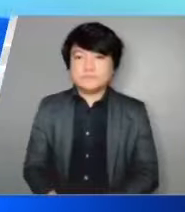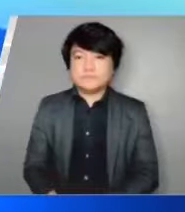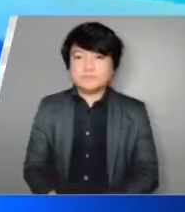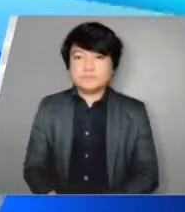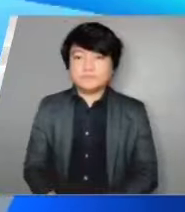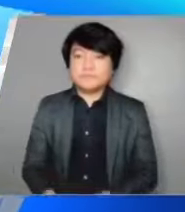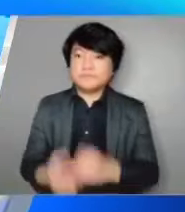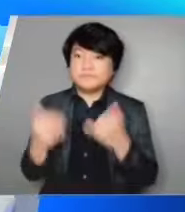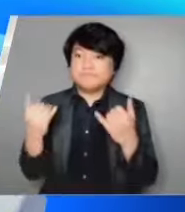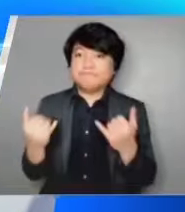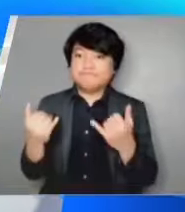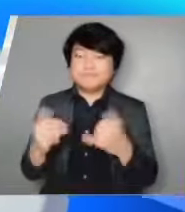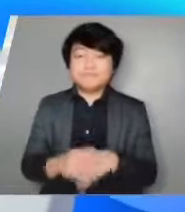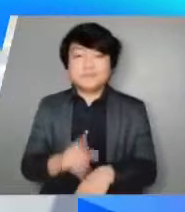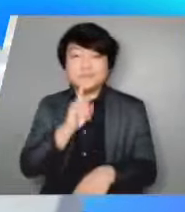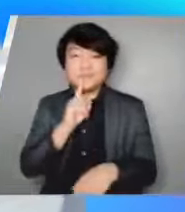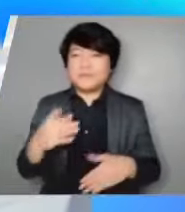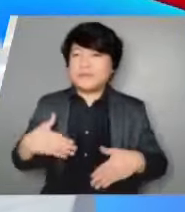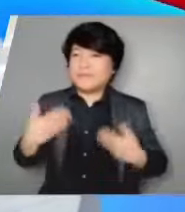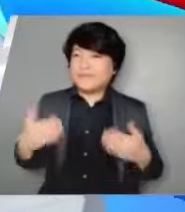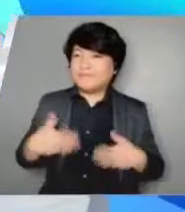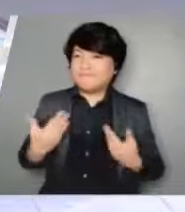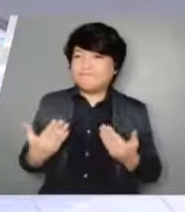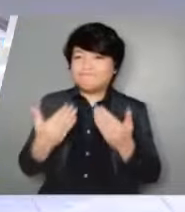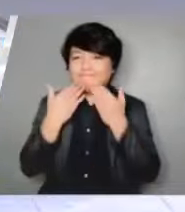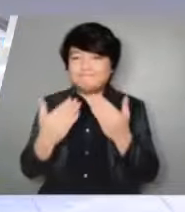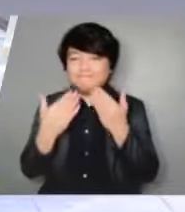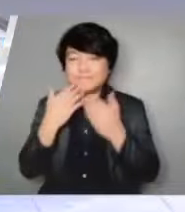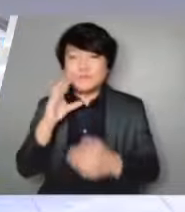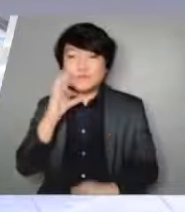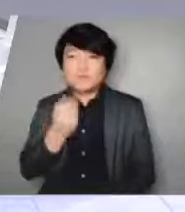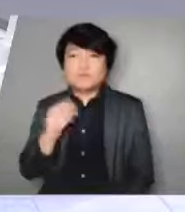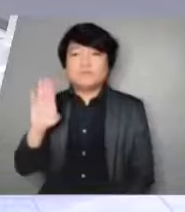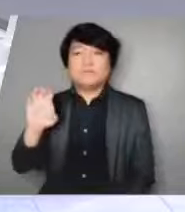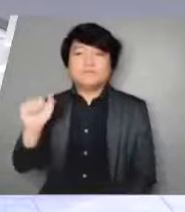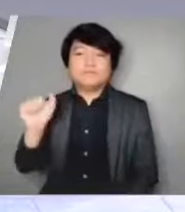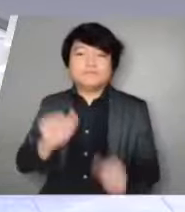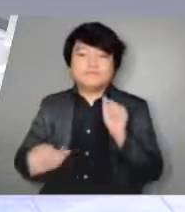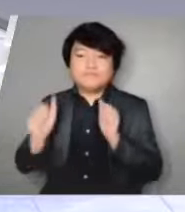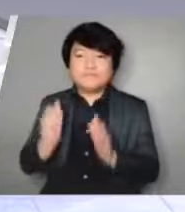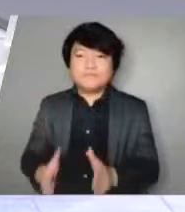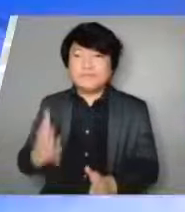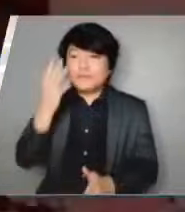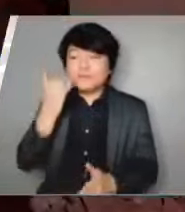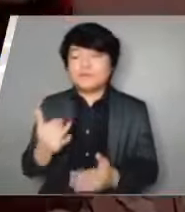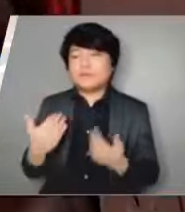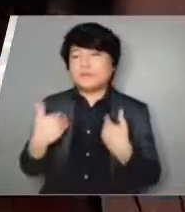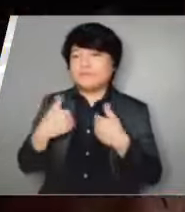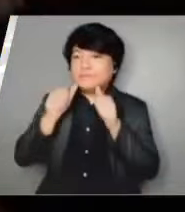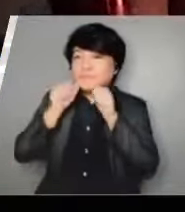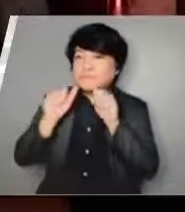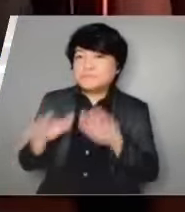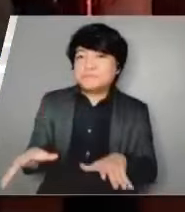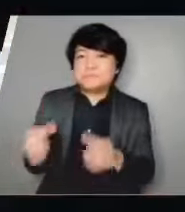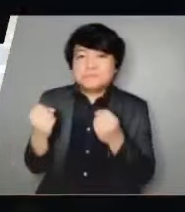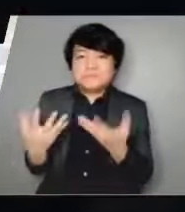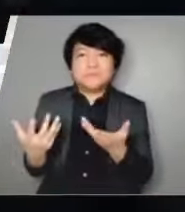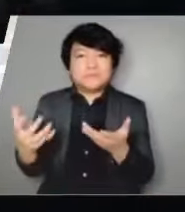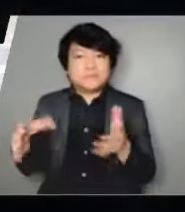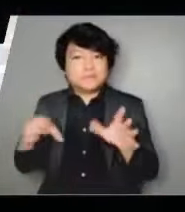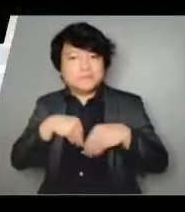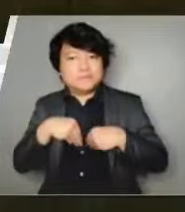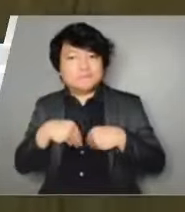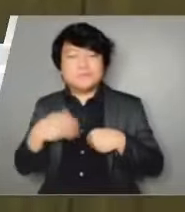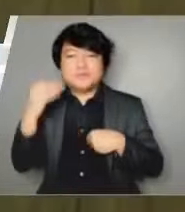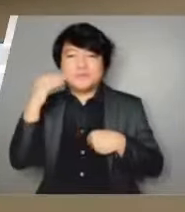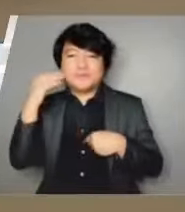samantala, very grateful ngayon si Bea Alonzo dahil sa iba't ibang blessings. Kasama riyan ang good feedback na natatanggap sa teasers at